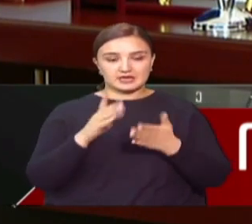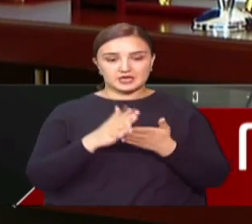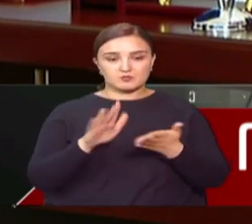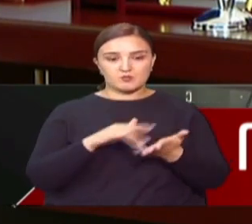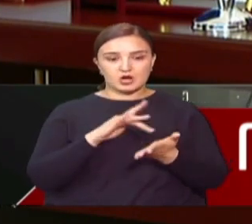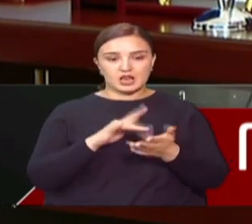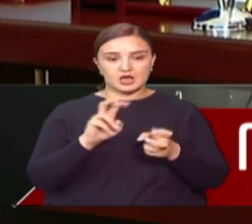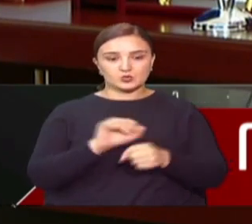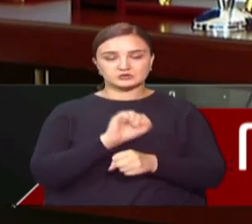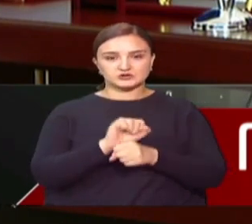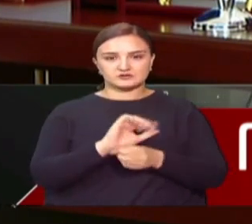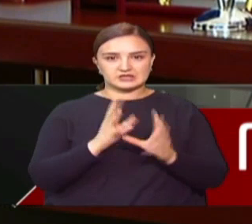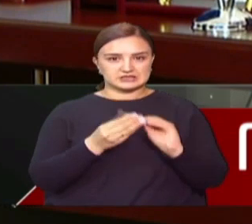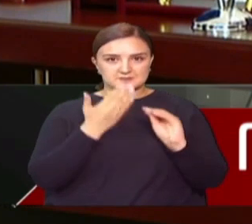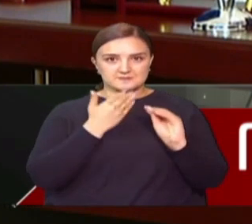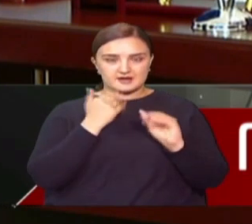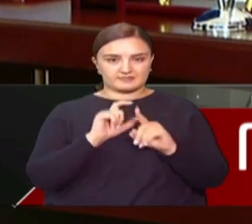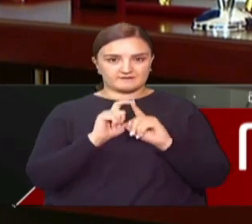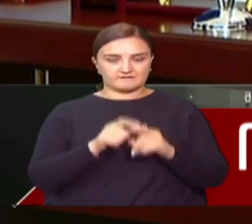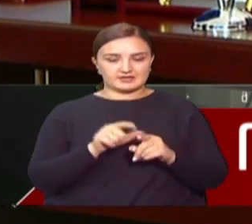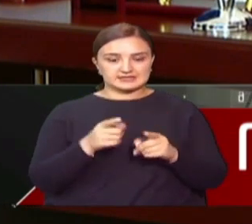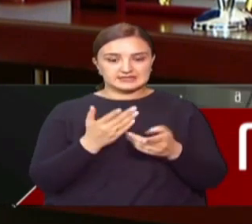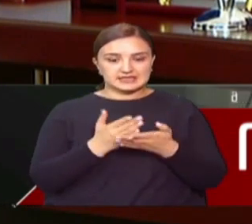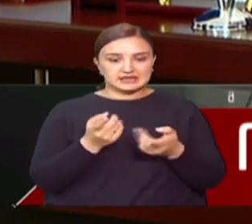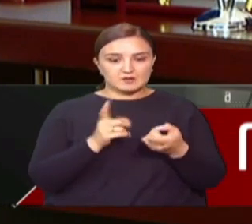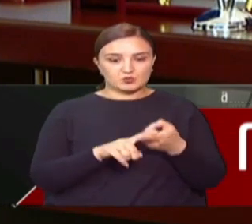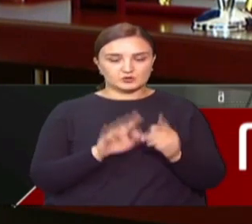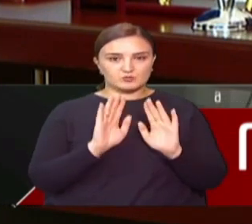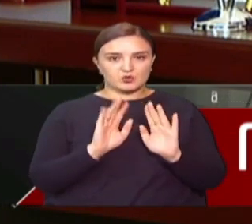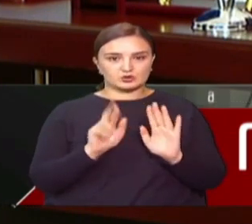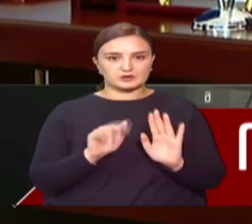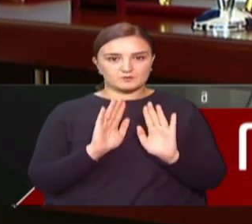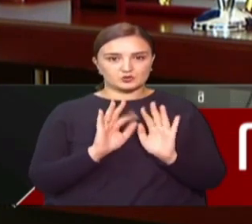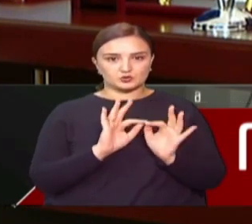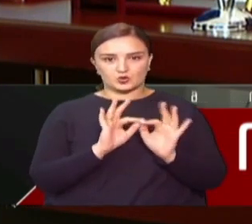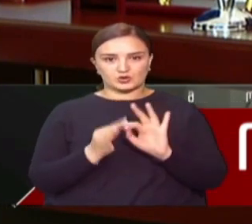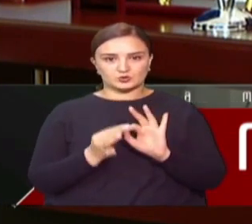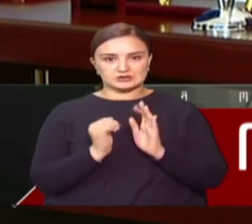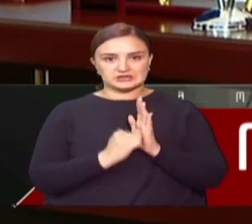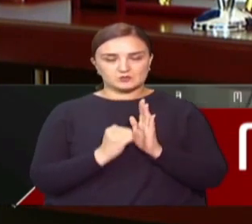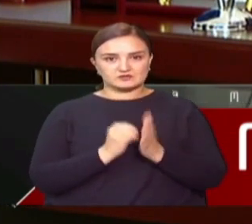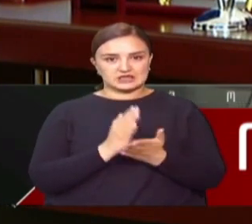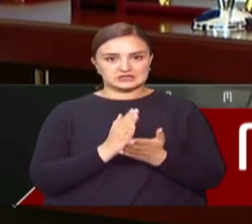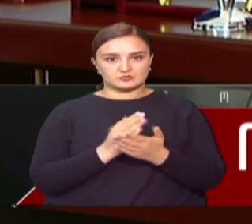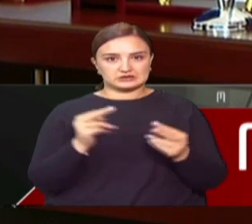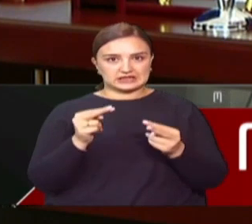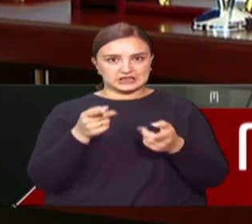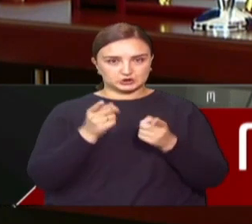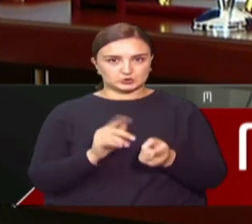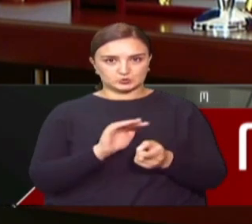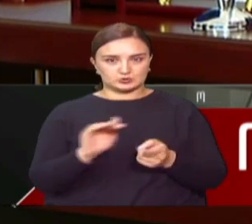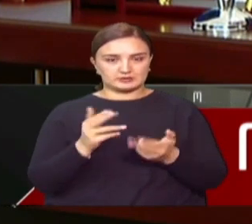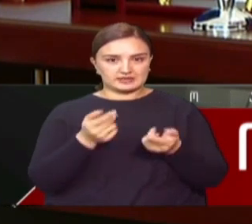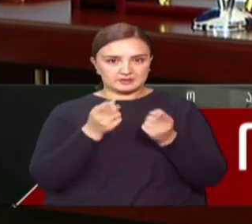шецкота, айхуела, зе, марти, ватрум, тхват, там, окиде, булярис, холод, дам, холод, конкретули, сапузули, сарсебо, бис, тада, стулеба, зе, ромбелис,